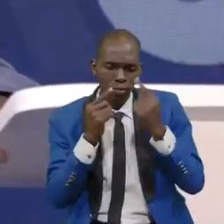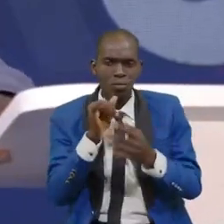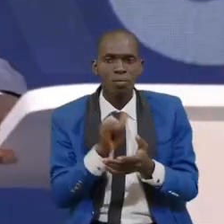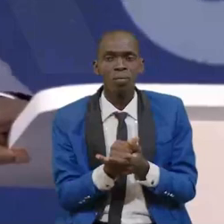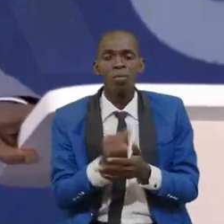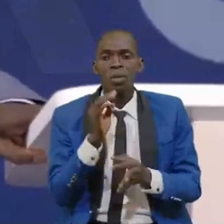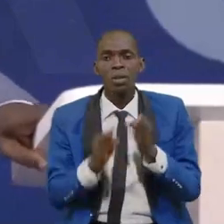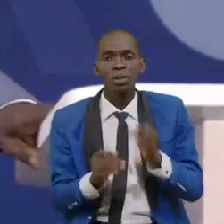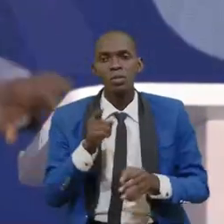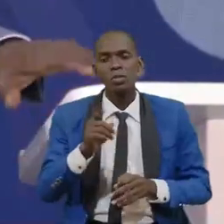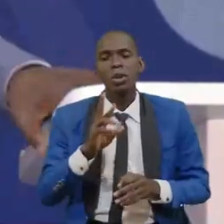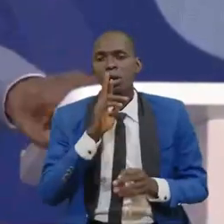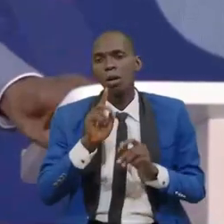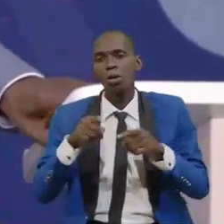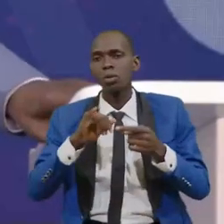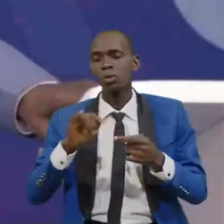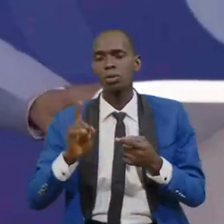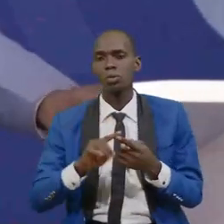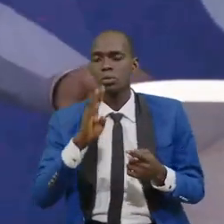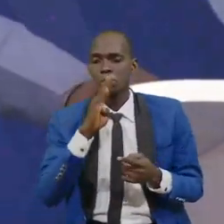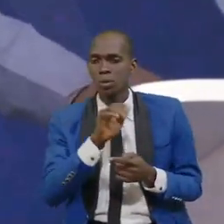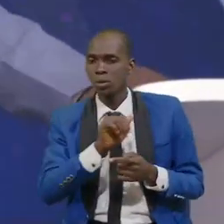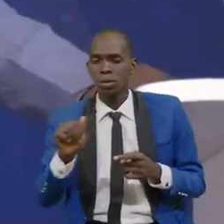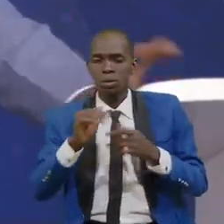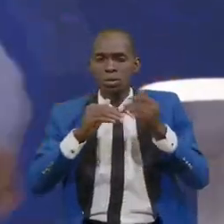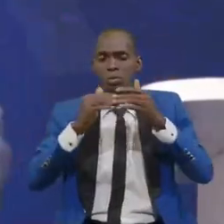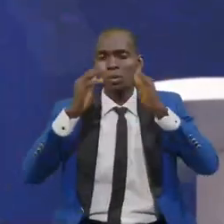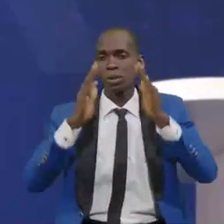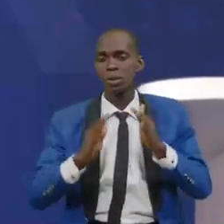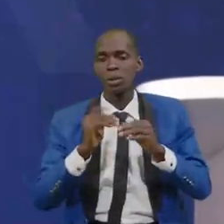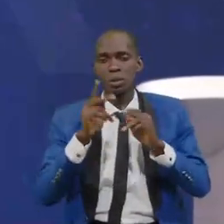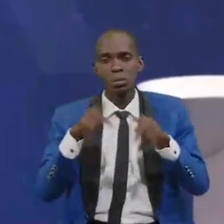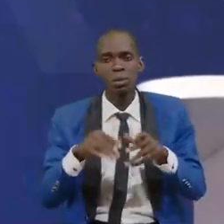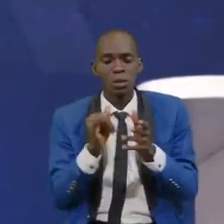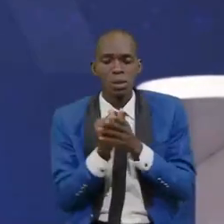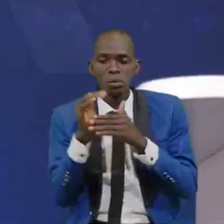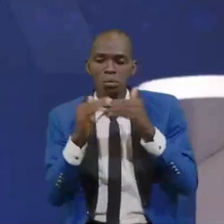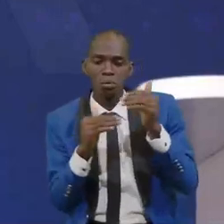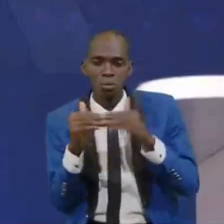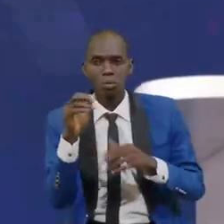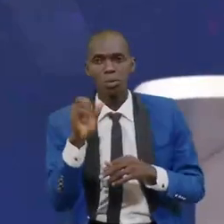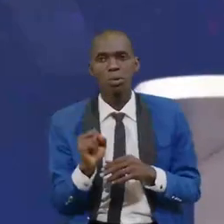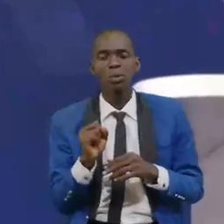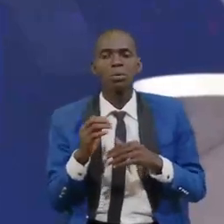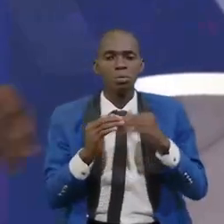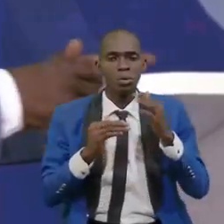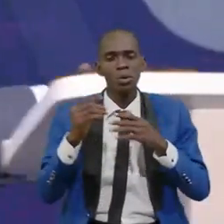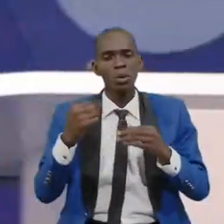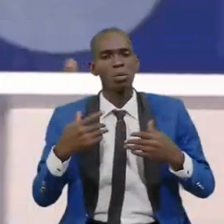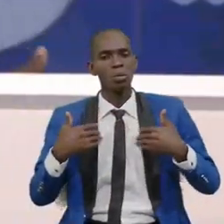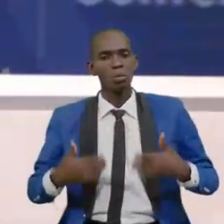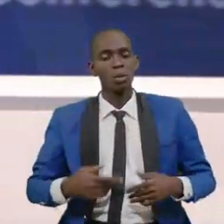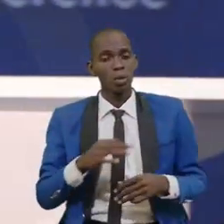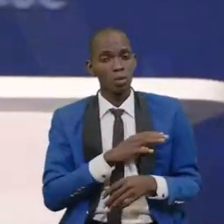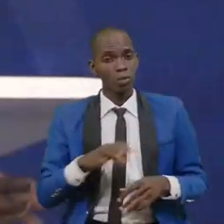que si vous voulez être un édificateur, quelqu'un qui édifie le corps de